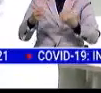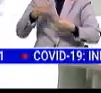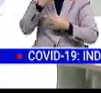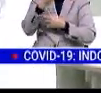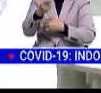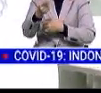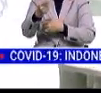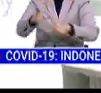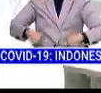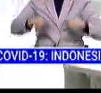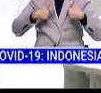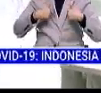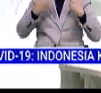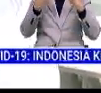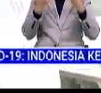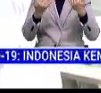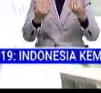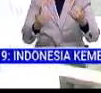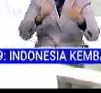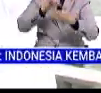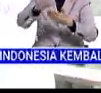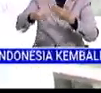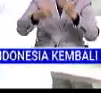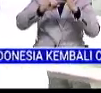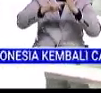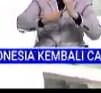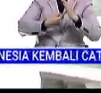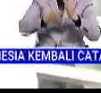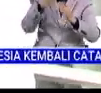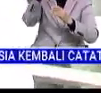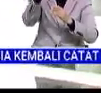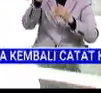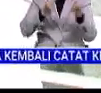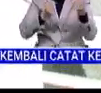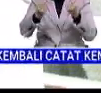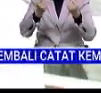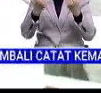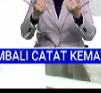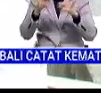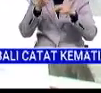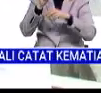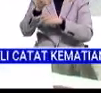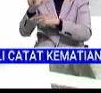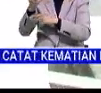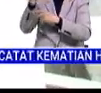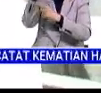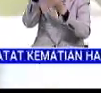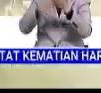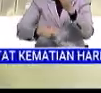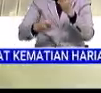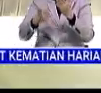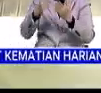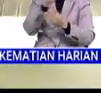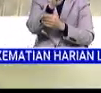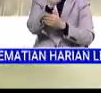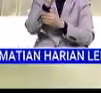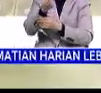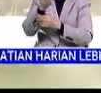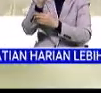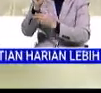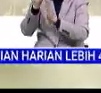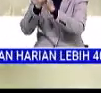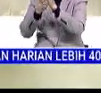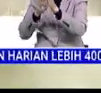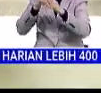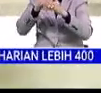pada tahun 2011 merupakan projek permulaan di bawah Greater Kuala Lumpur Klang Valley dengan nilai RM4.4